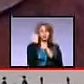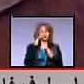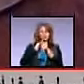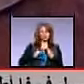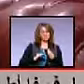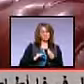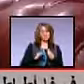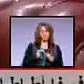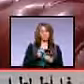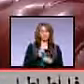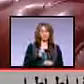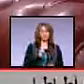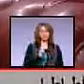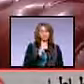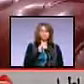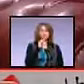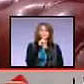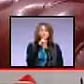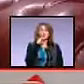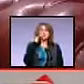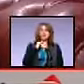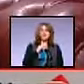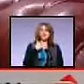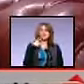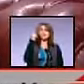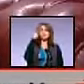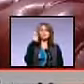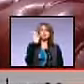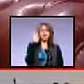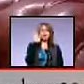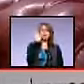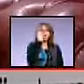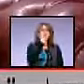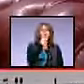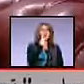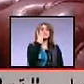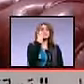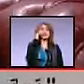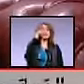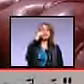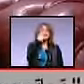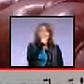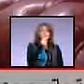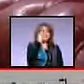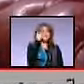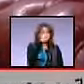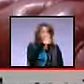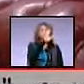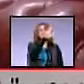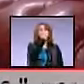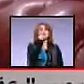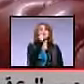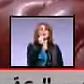فيلم. فكانوا هم عايزين ساعتها طفل عنده 4 سنين يبقى ابن أستاذ عادل وابن أستاذ سعاد حسني